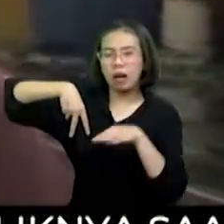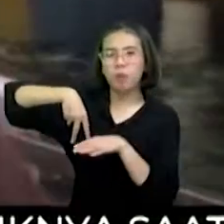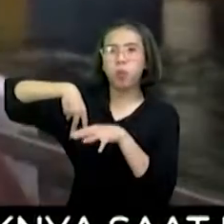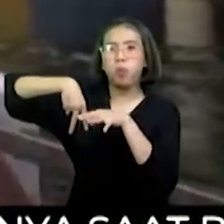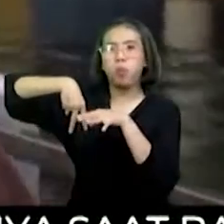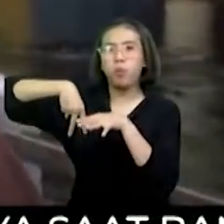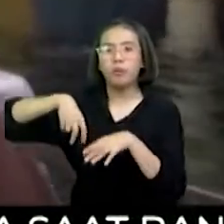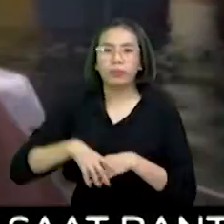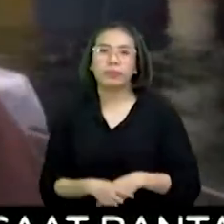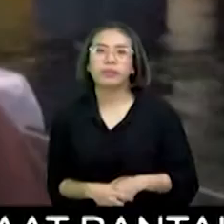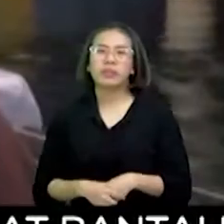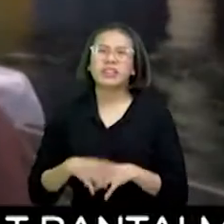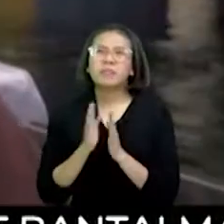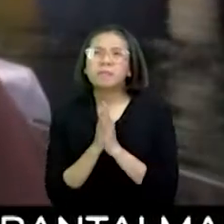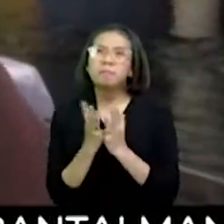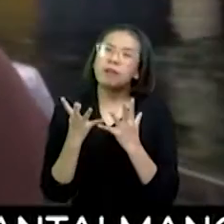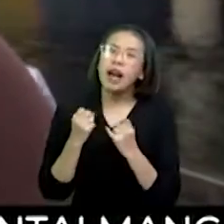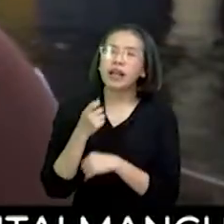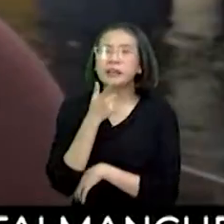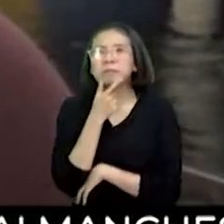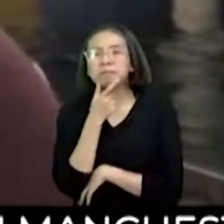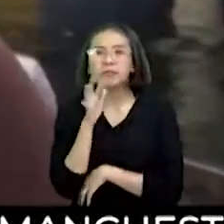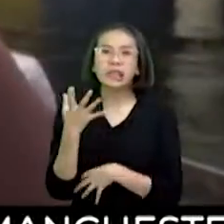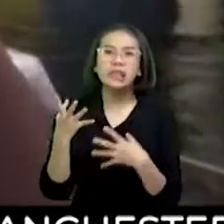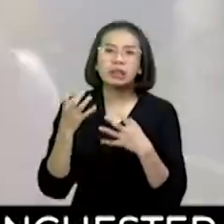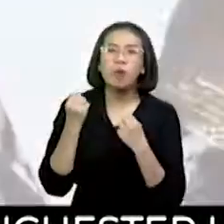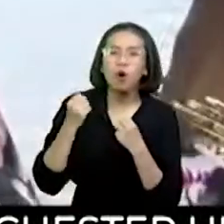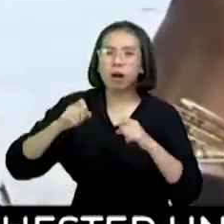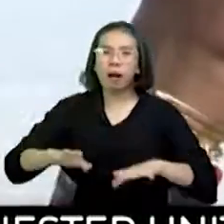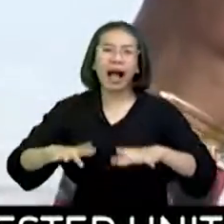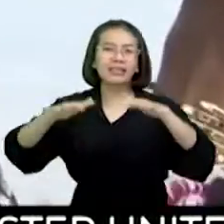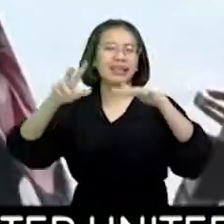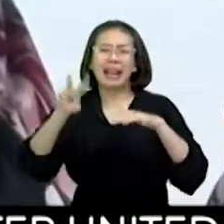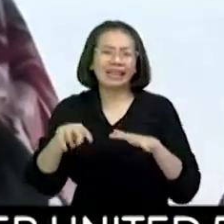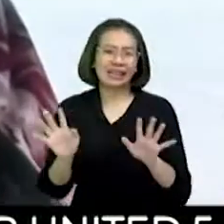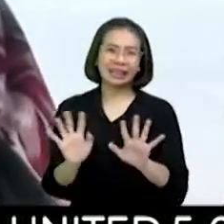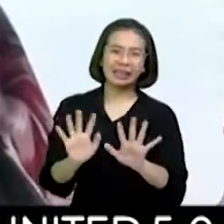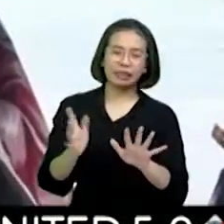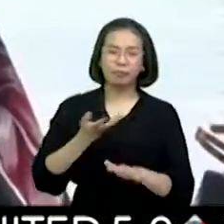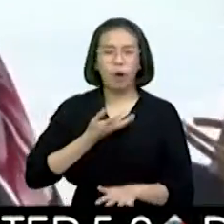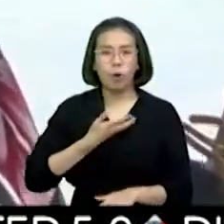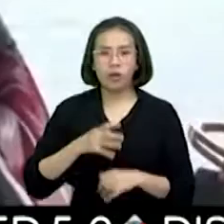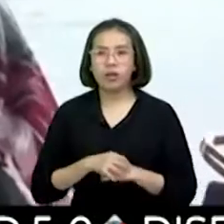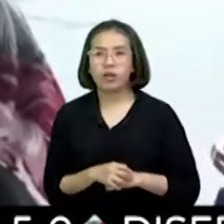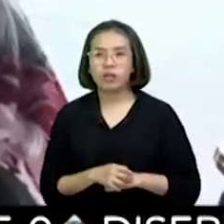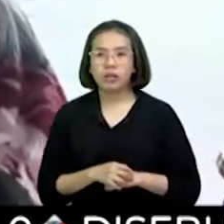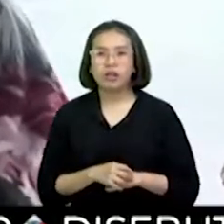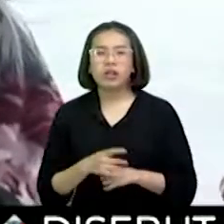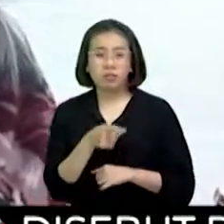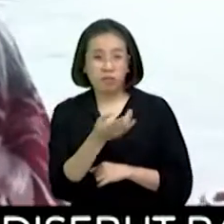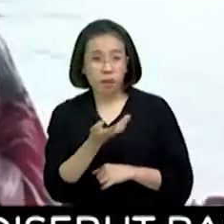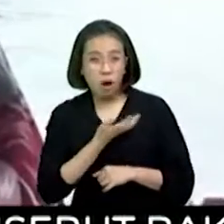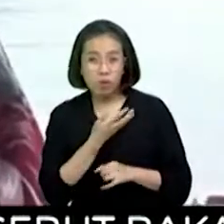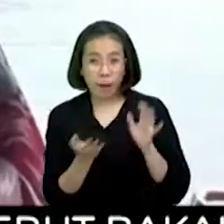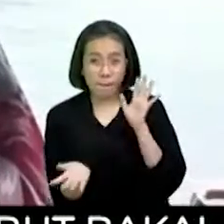depan gimana, Bu? Harapannya ke depan, ya semoga nggak banjir lagi lah. Jadi belum bisa kembali untuk diam? Ya, bisa. Walaupun sudah ini